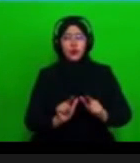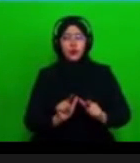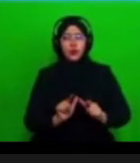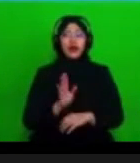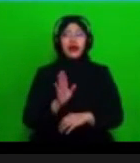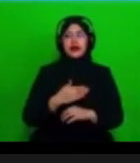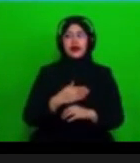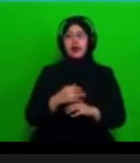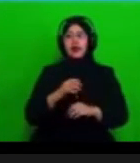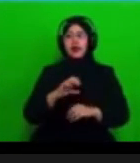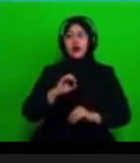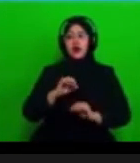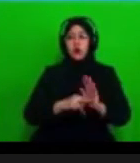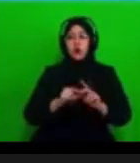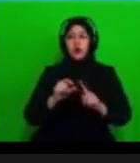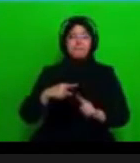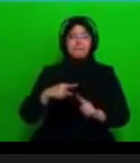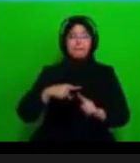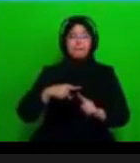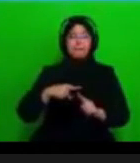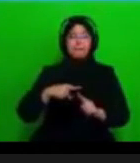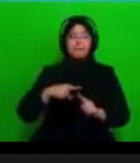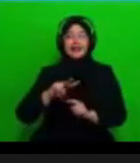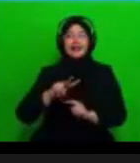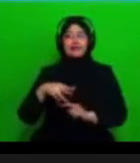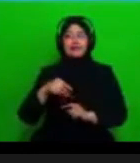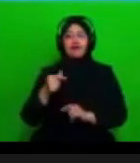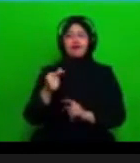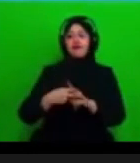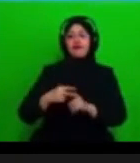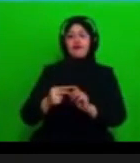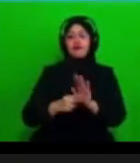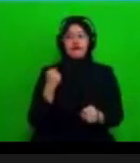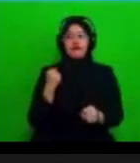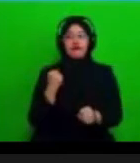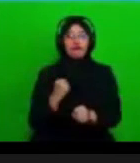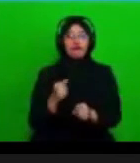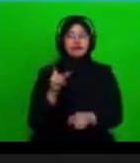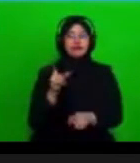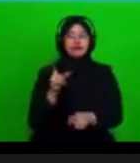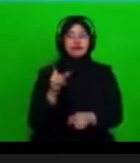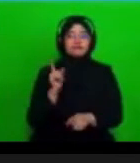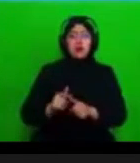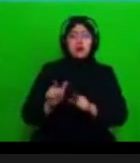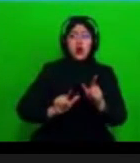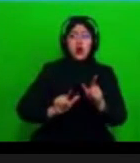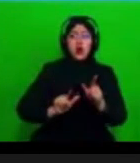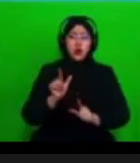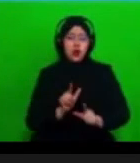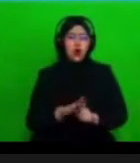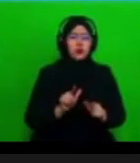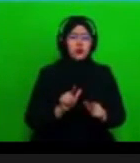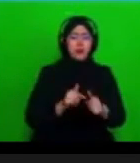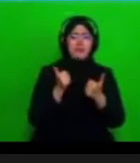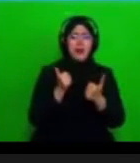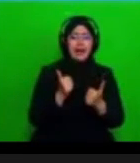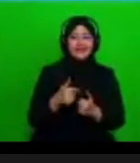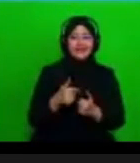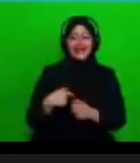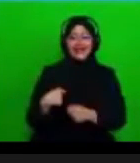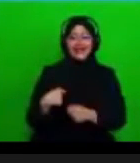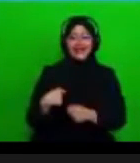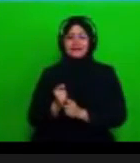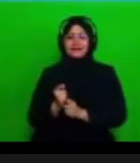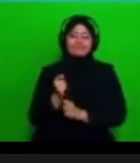itu dana-dana hibah untuk kompeten apa untuk berkompetisi proposal yang baik, maka kita danai.